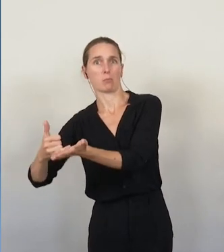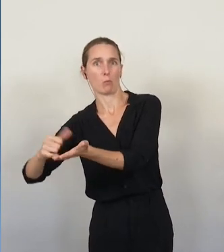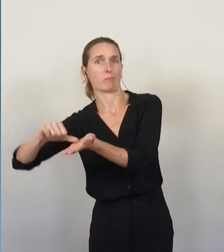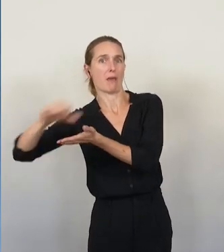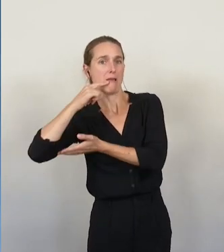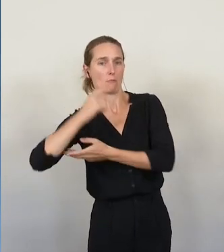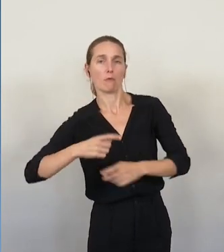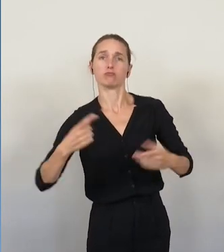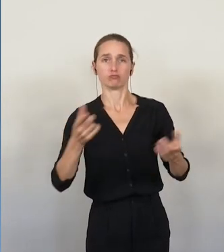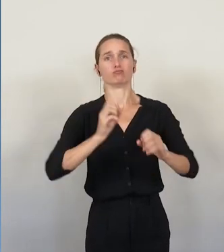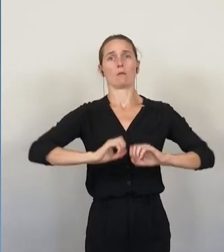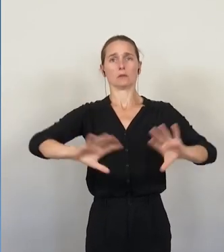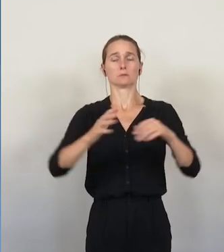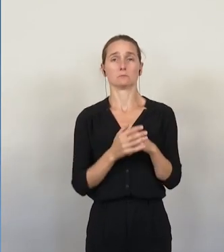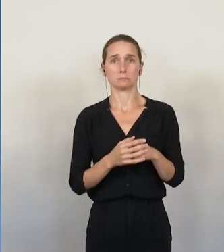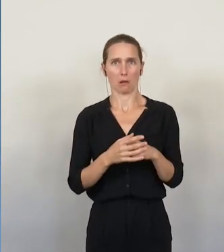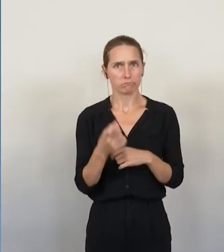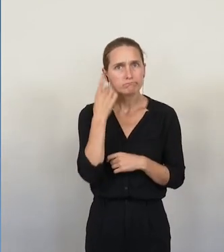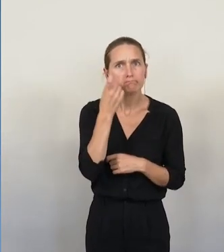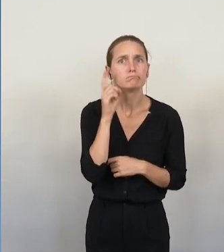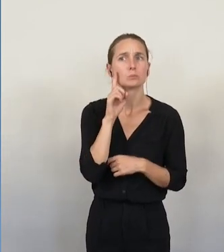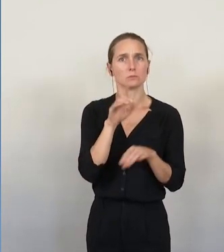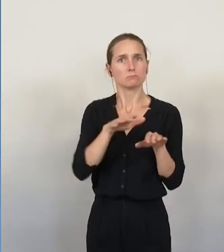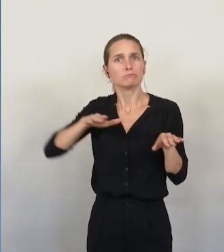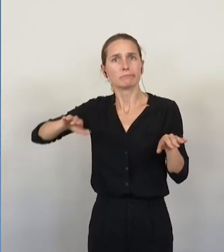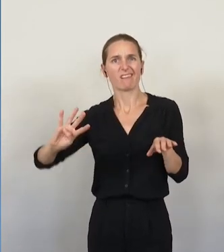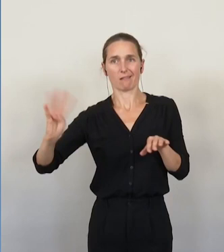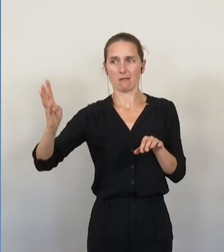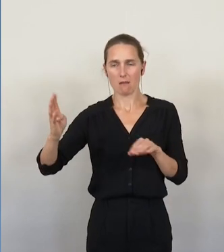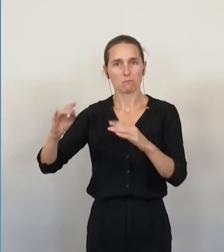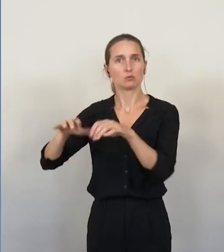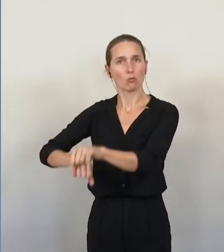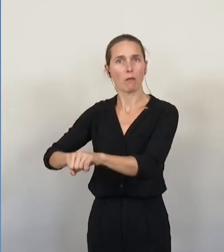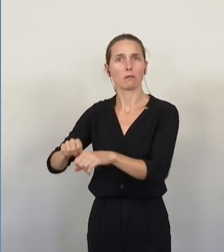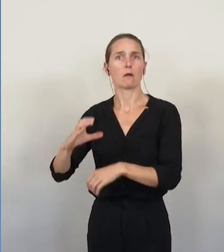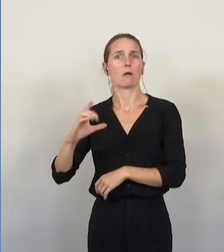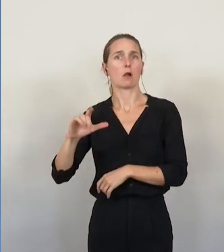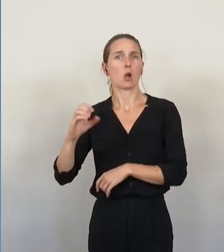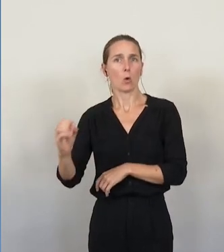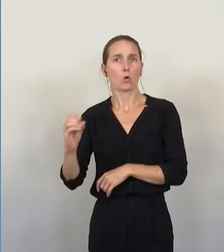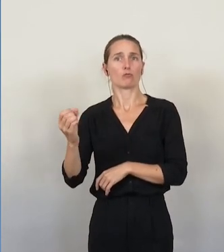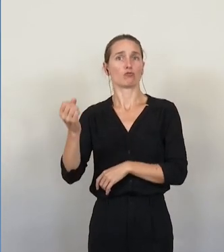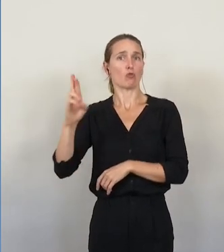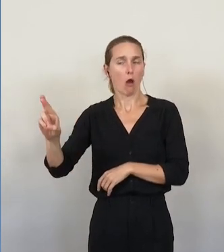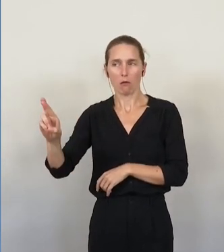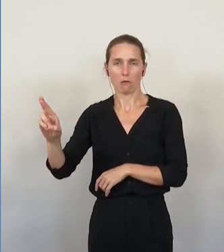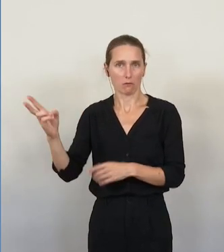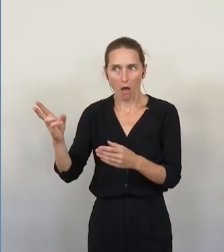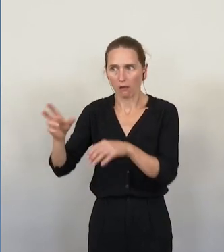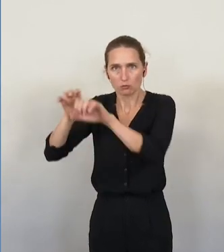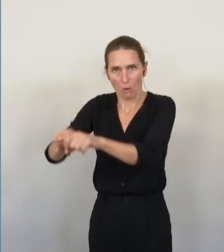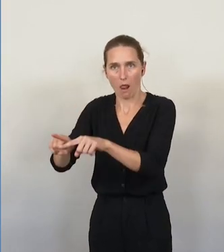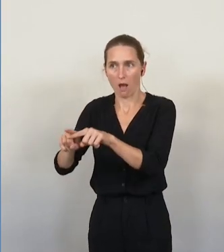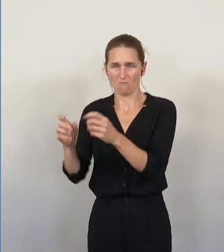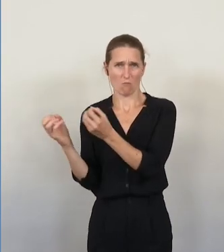n'agissez pas sur le squat du CLA d'or qui fait vivre un enfer aux riverins qui doivent le supporter